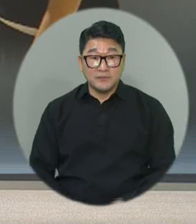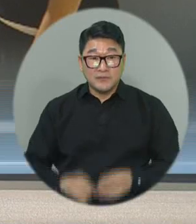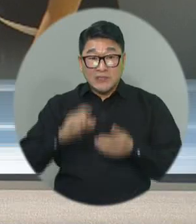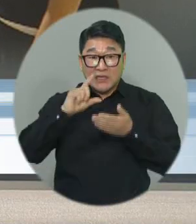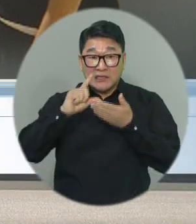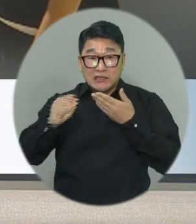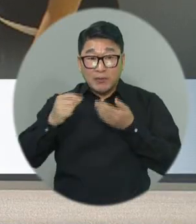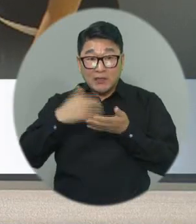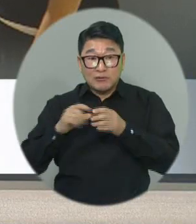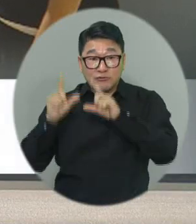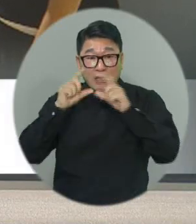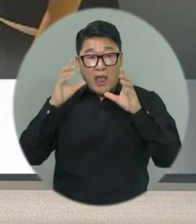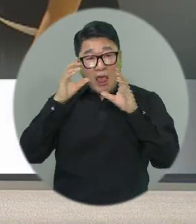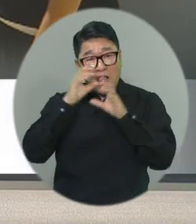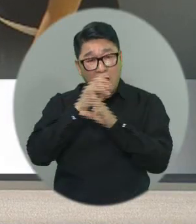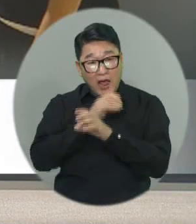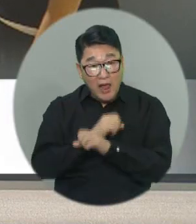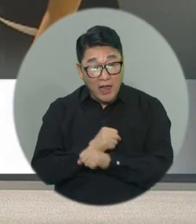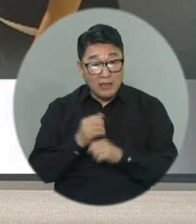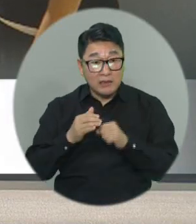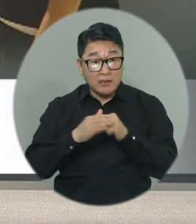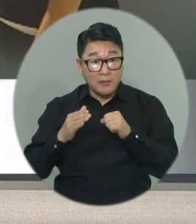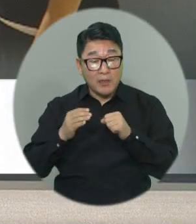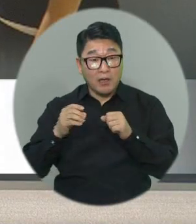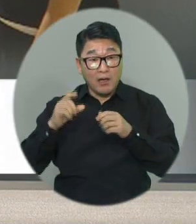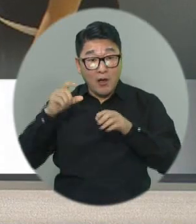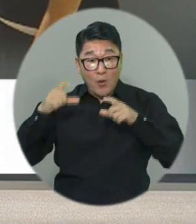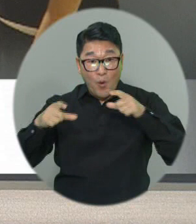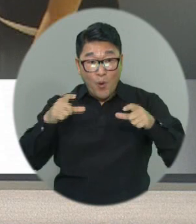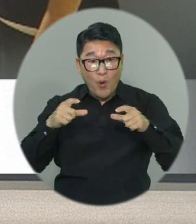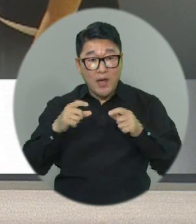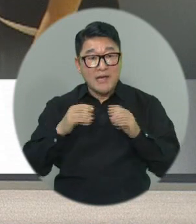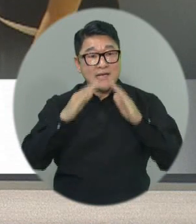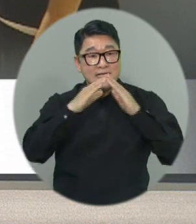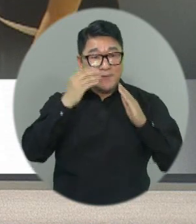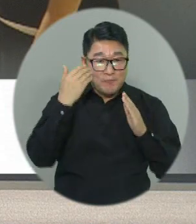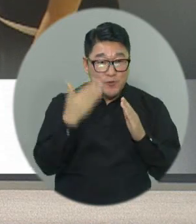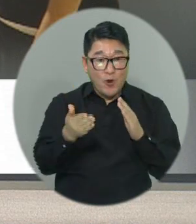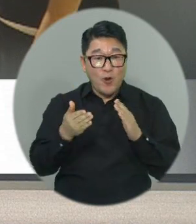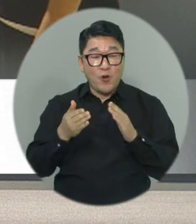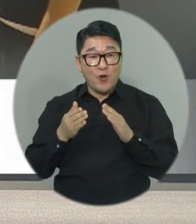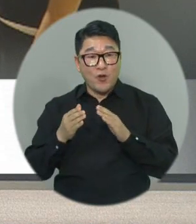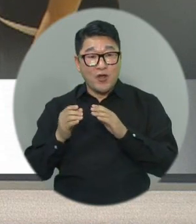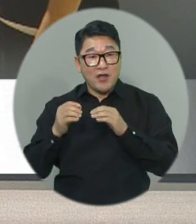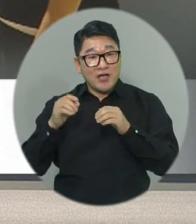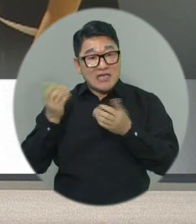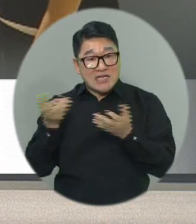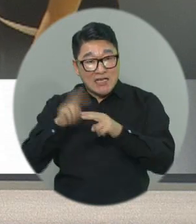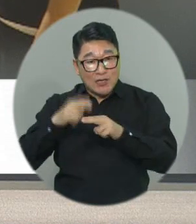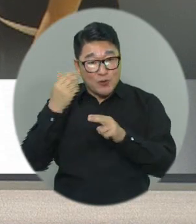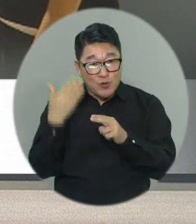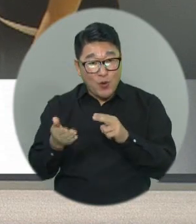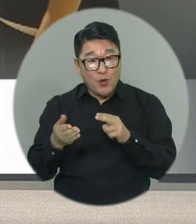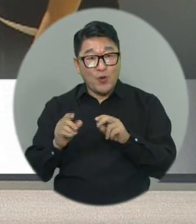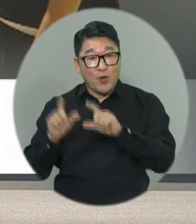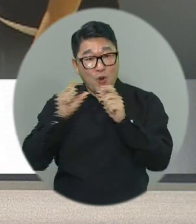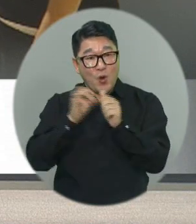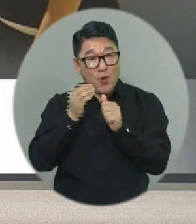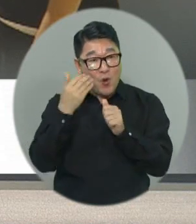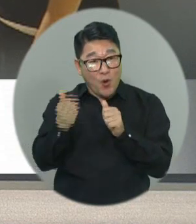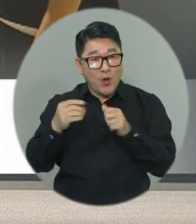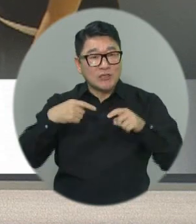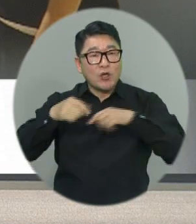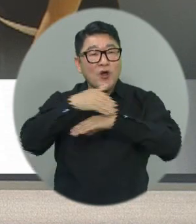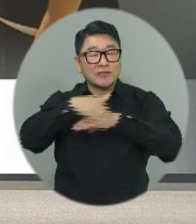지방 소멸을 막기 위해 지자체마다 주거와 일자리, 양육 등 정주 인구와 생활 인구를 늘리기 위해 만원 아파트와 같은